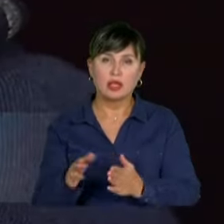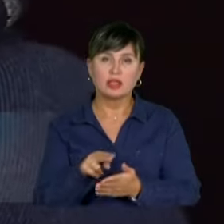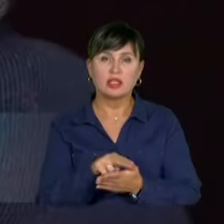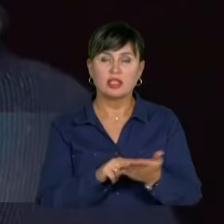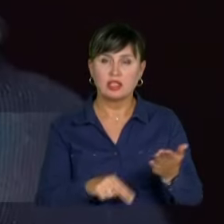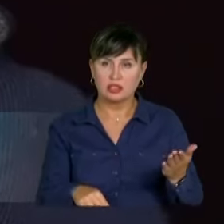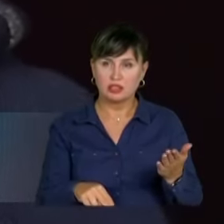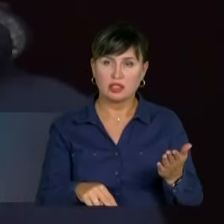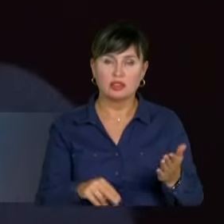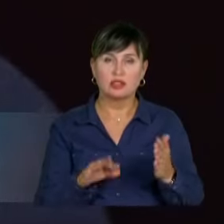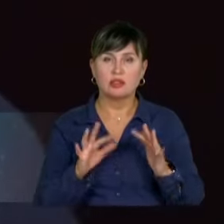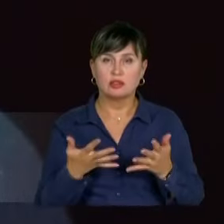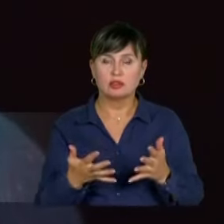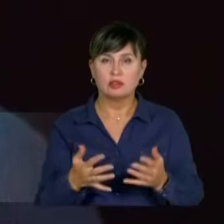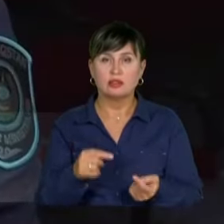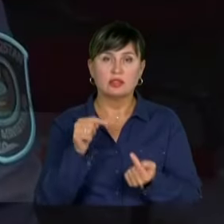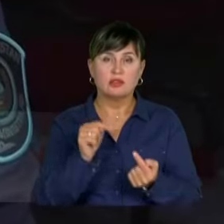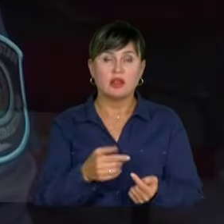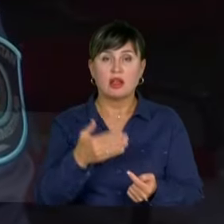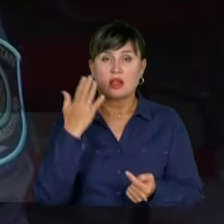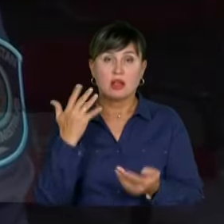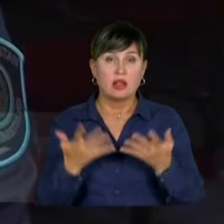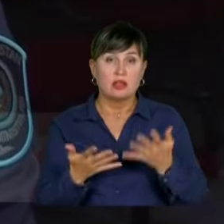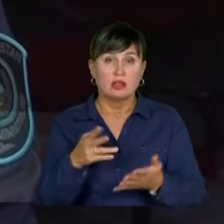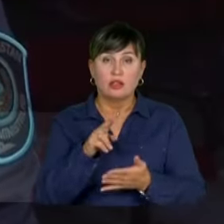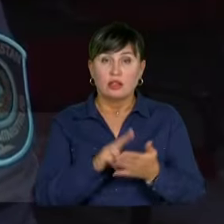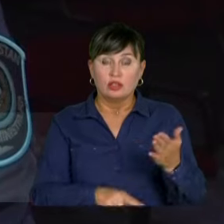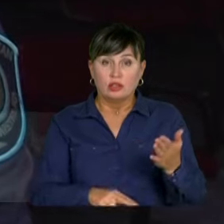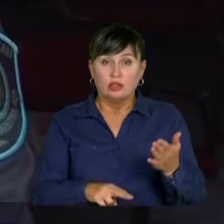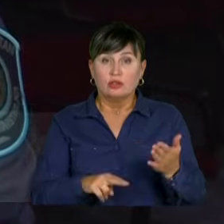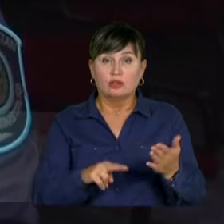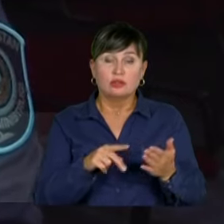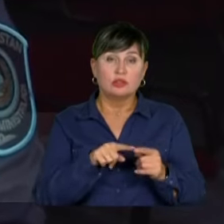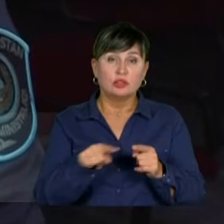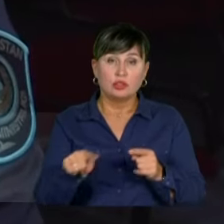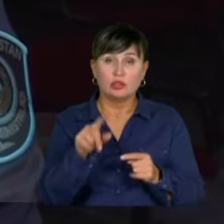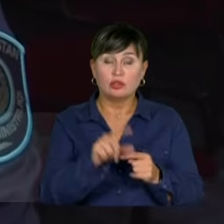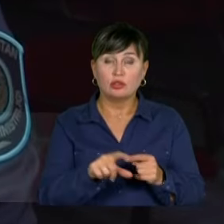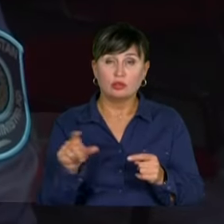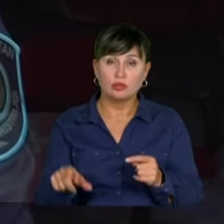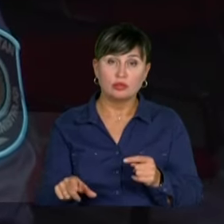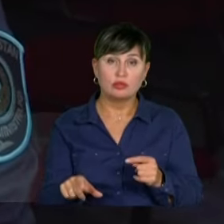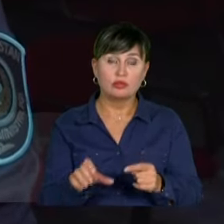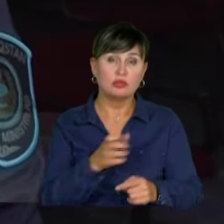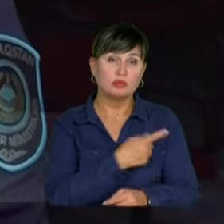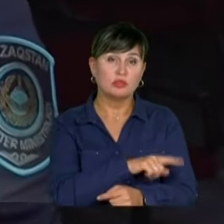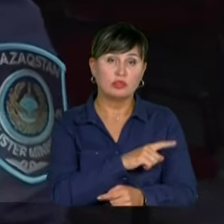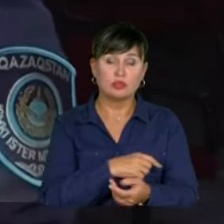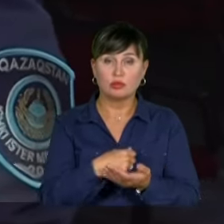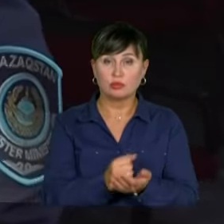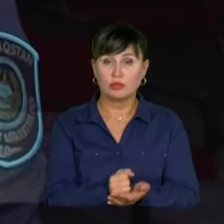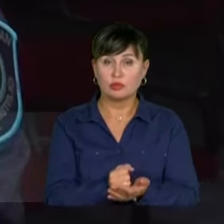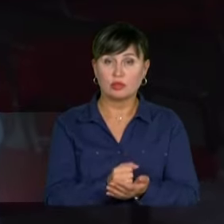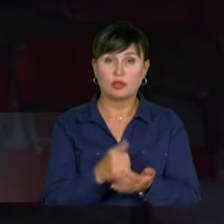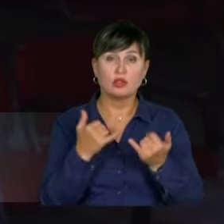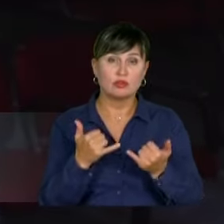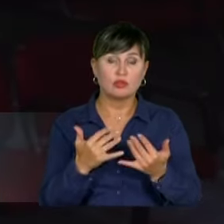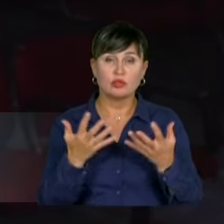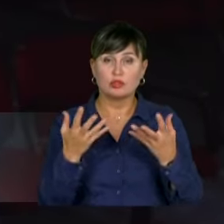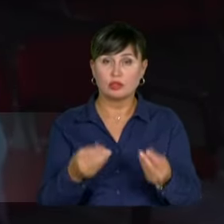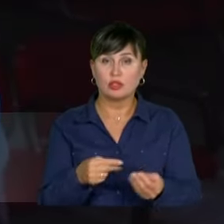даже транспортных происшествий. Соответственно, раньше, если регистрировались только те люди, которые с медицинским подтверждением, а на сегодняшний